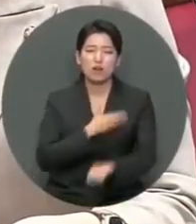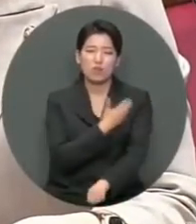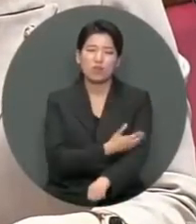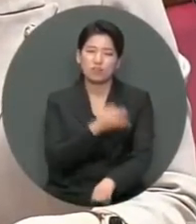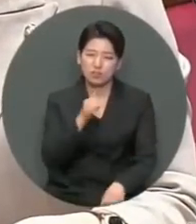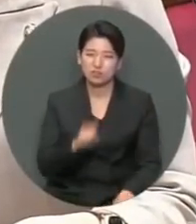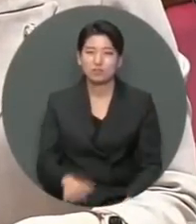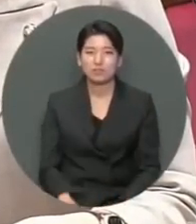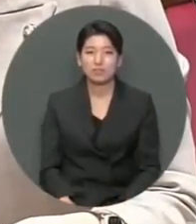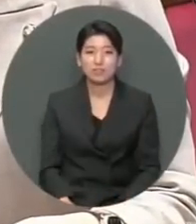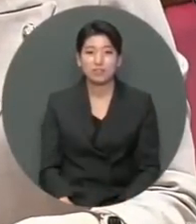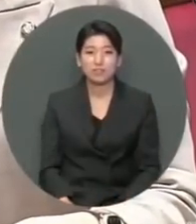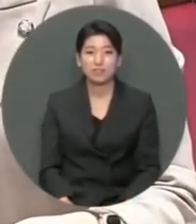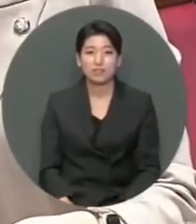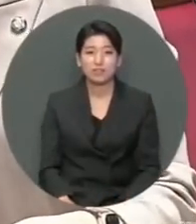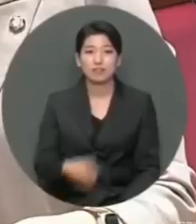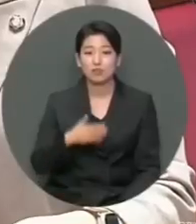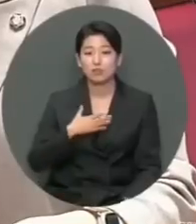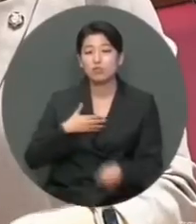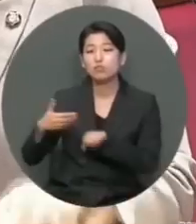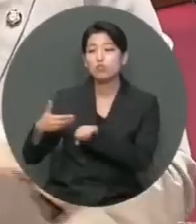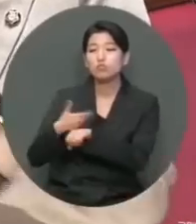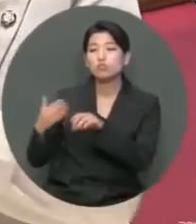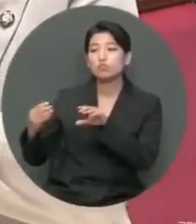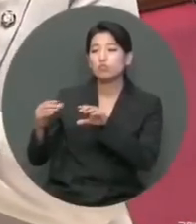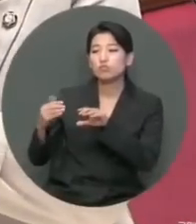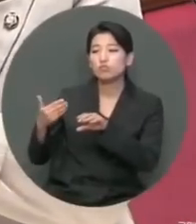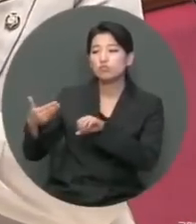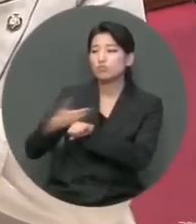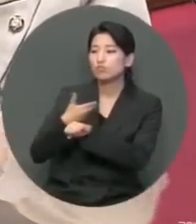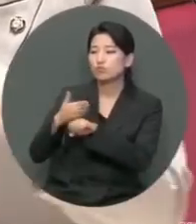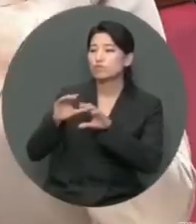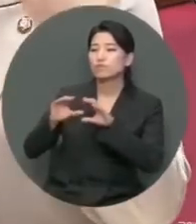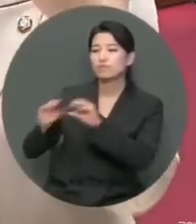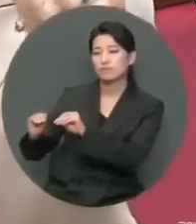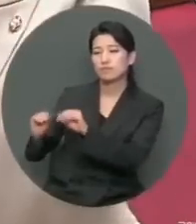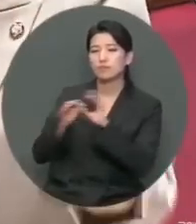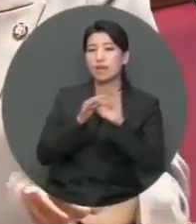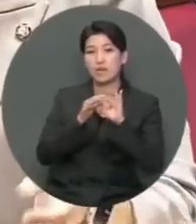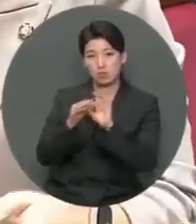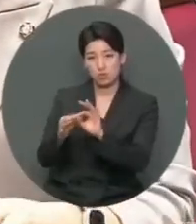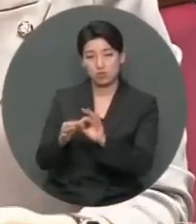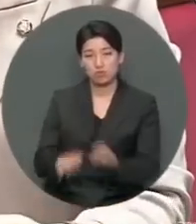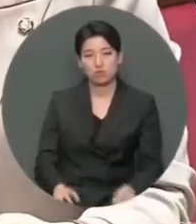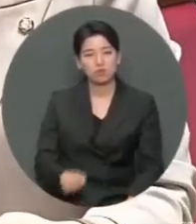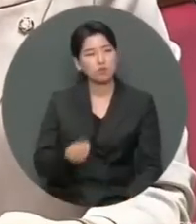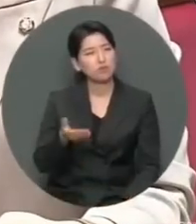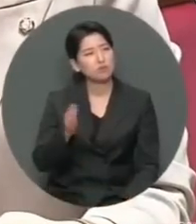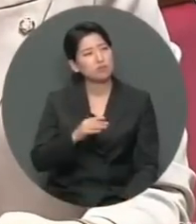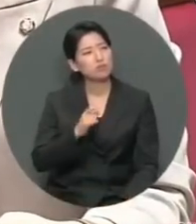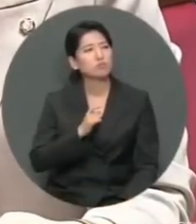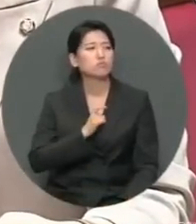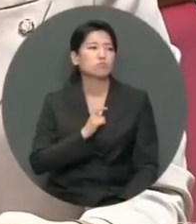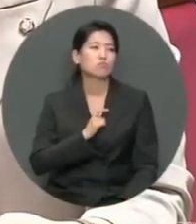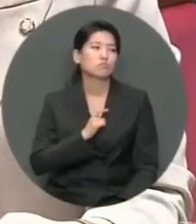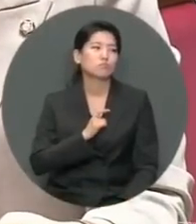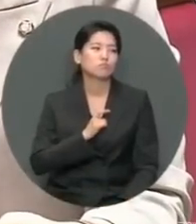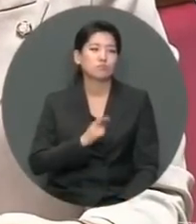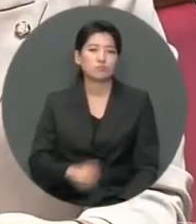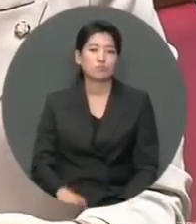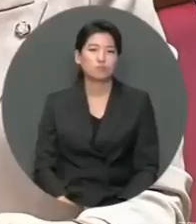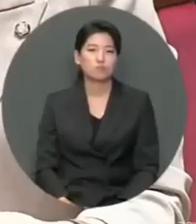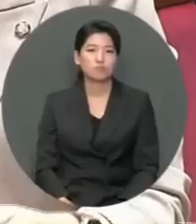저희는 수입하지 않겠다 하는 생각입니다. 총리님, 저는 이제 이런 의문이 들더라고요.